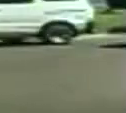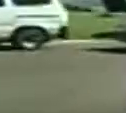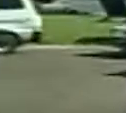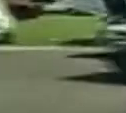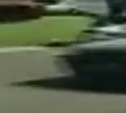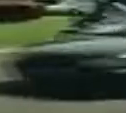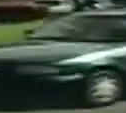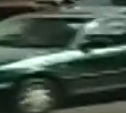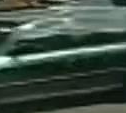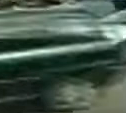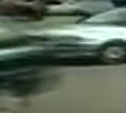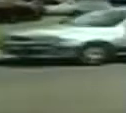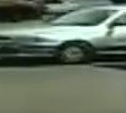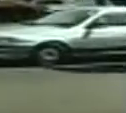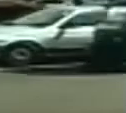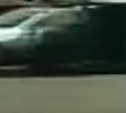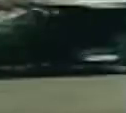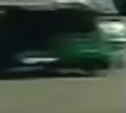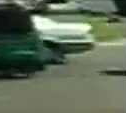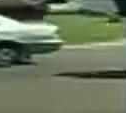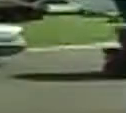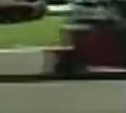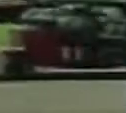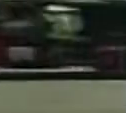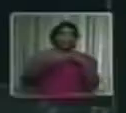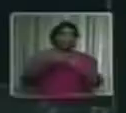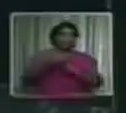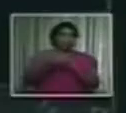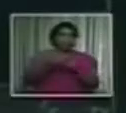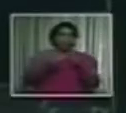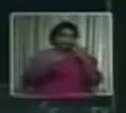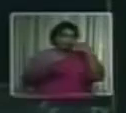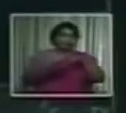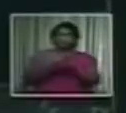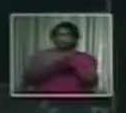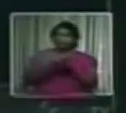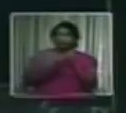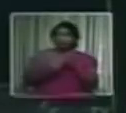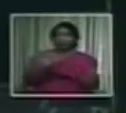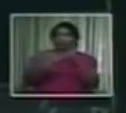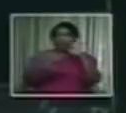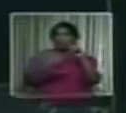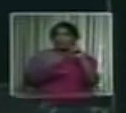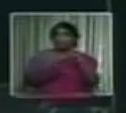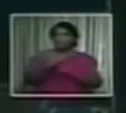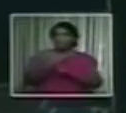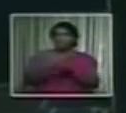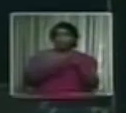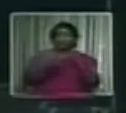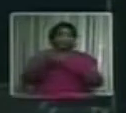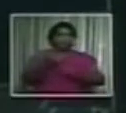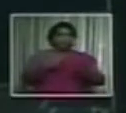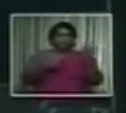கடந்த 6 மாத காலத்திற்குள் உலகில் எரிபொருள் விலையை அதிகரிக்காத ஒரே நாடு இலங்கை என அமைச்சர் உதய கம்பன்பில தெரிவித்தார். விலைகளில்